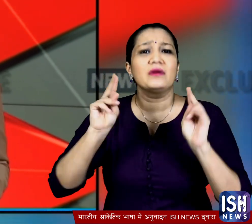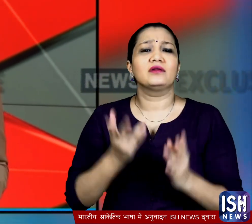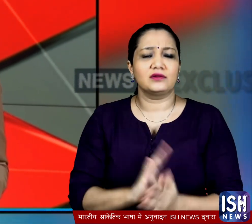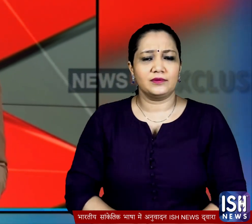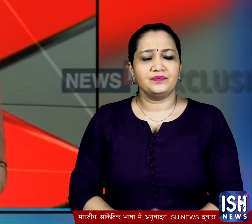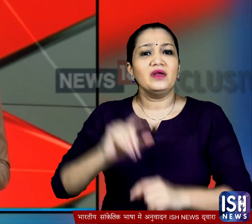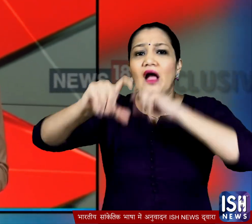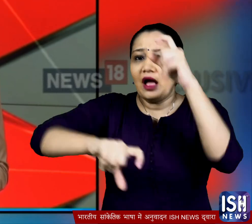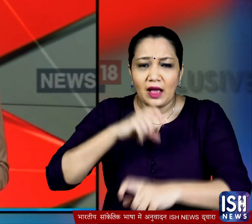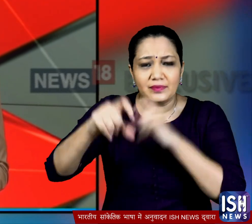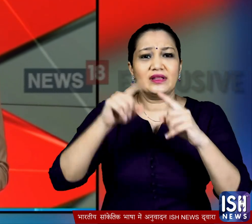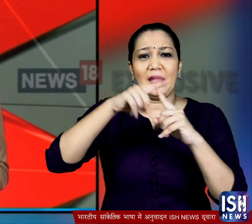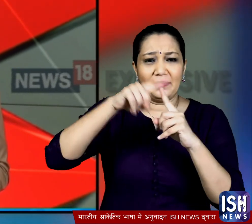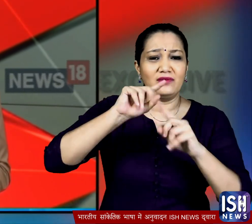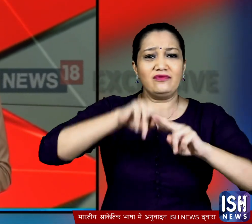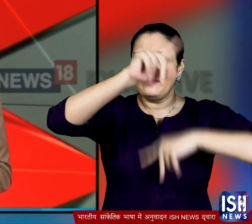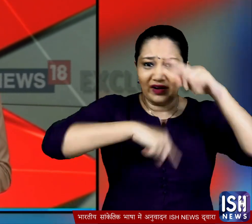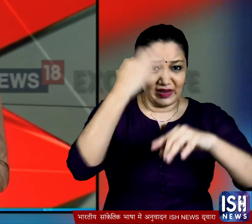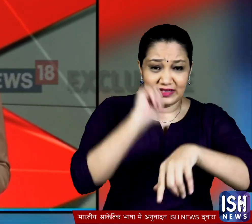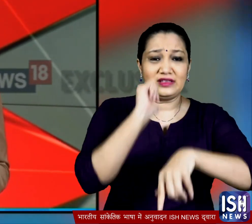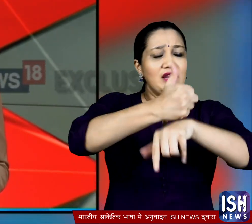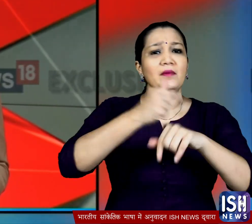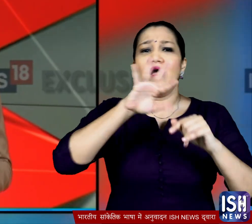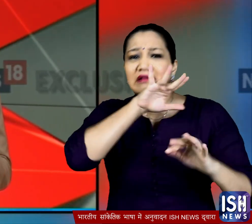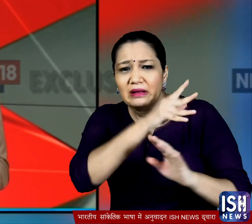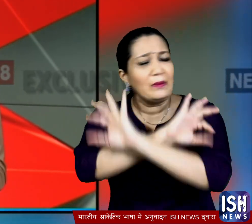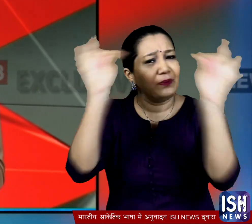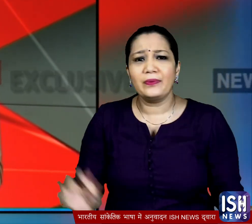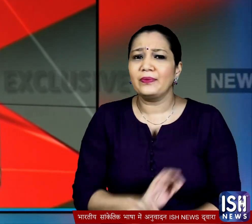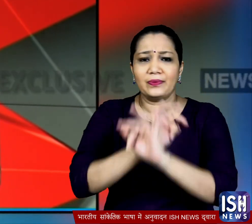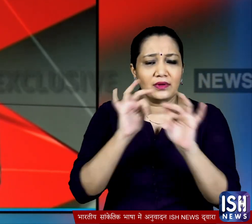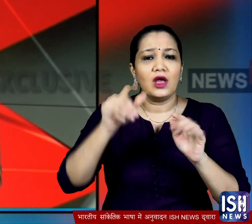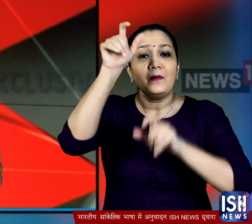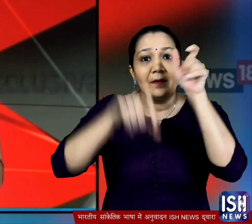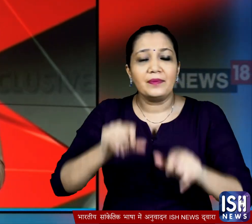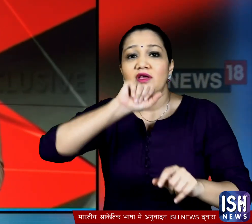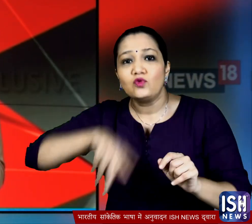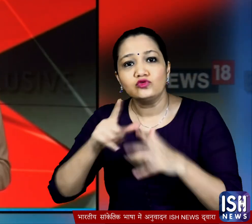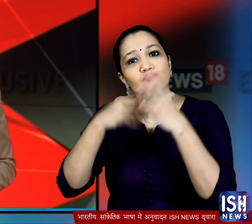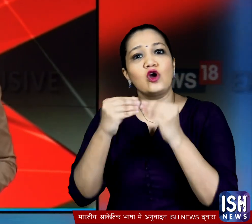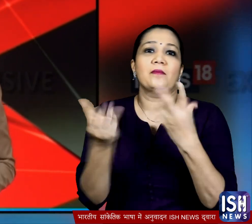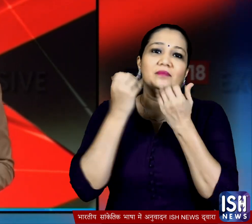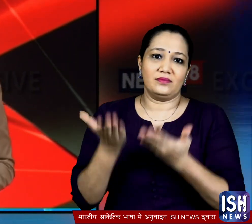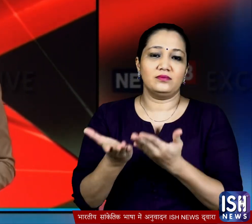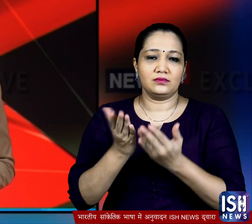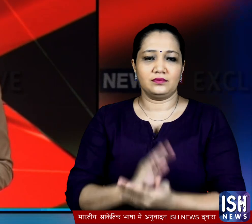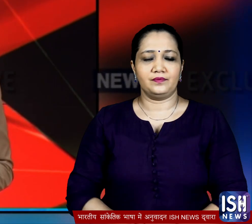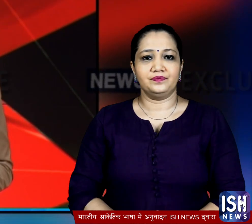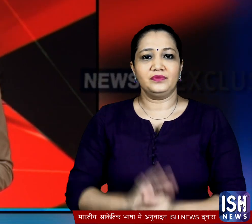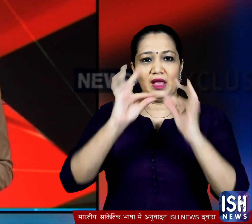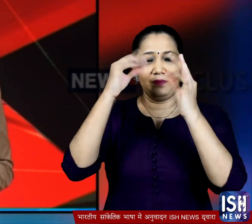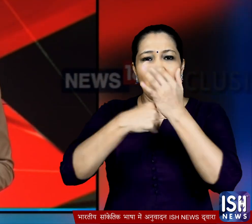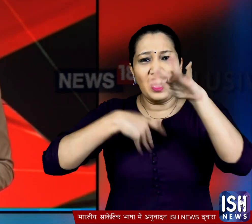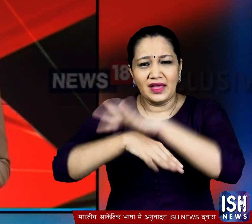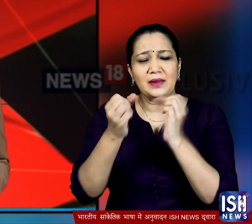जबकि कंपनी का दावा है कि तापी प्लांट में प्रदूषण की गुंजाइश नहीं होगी और इस प्लांट से वहां के युवाओं को रोजगार भी मिलेगा। बिहार